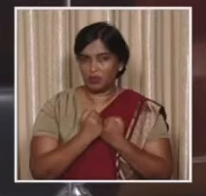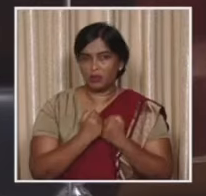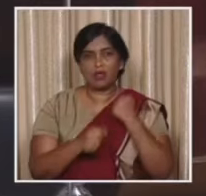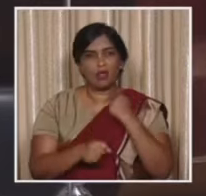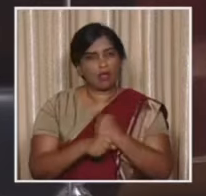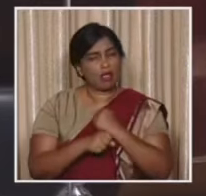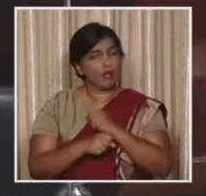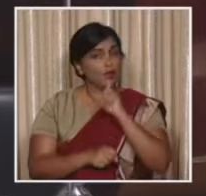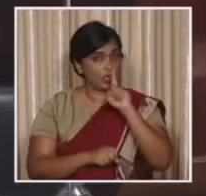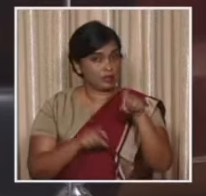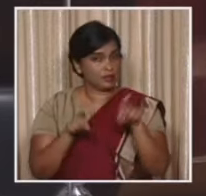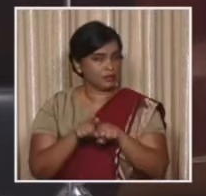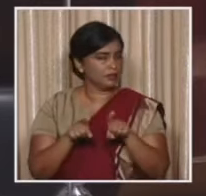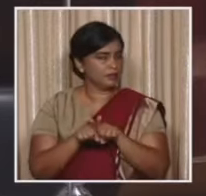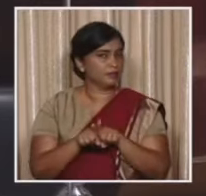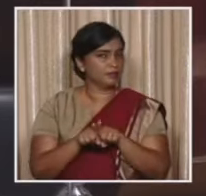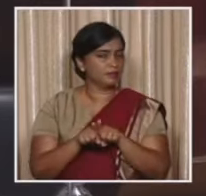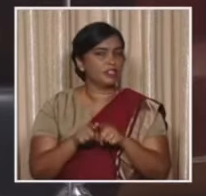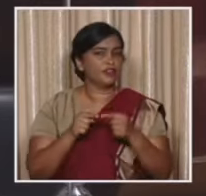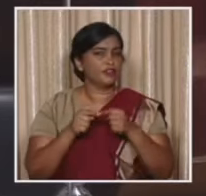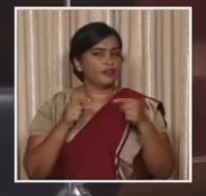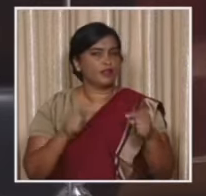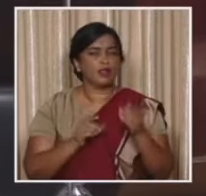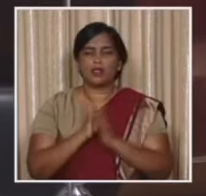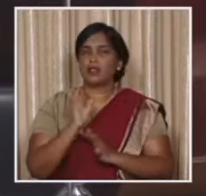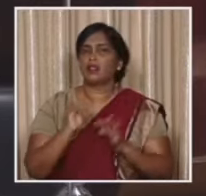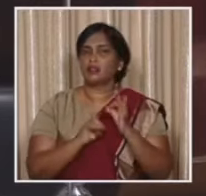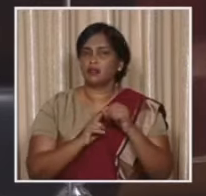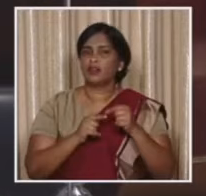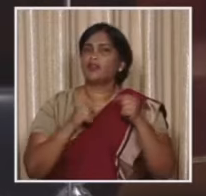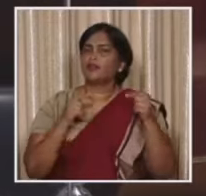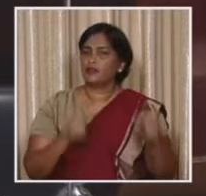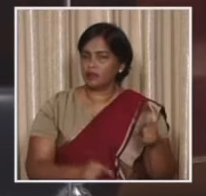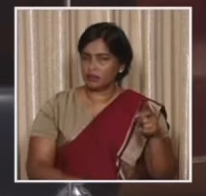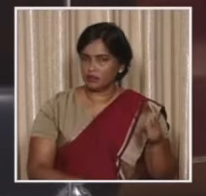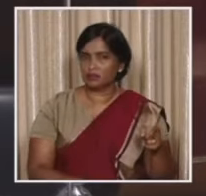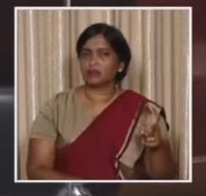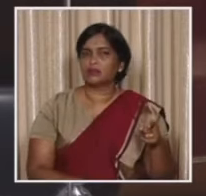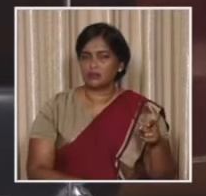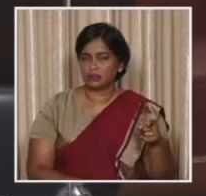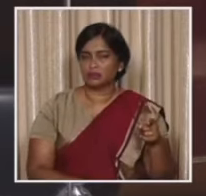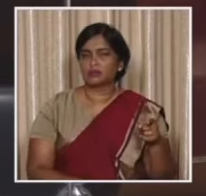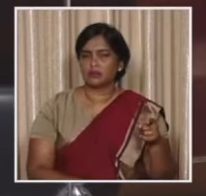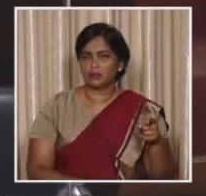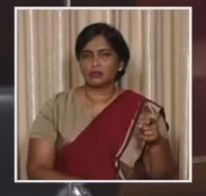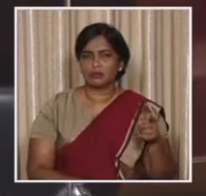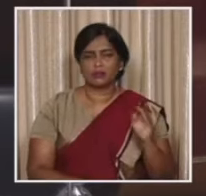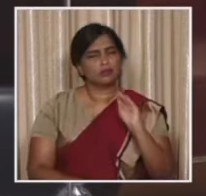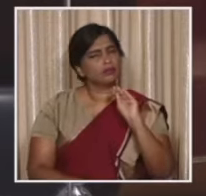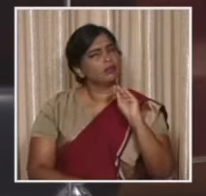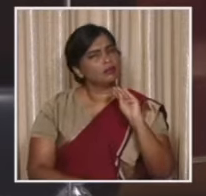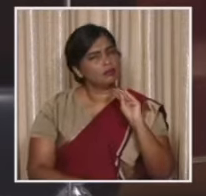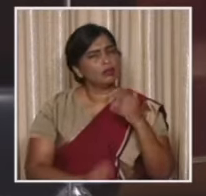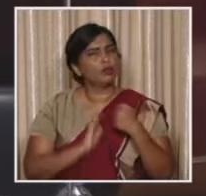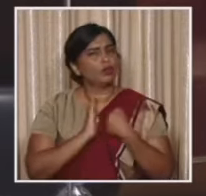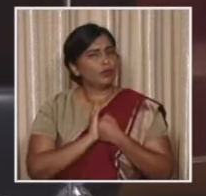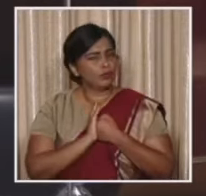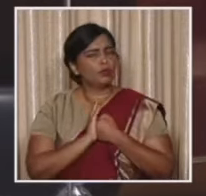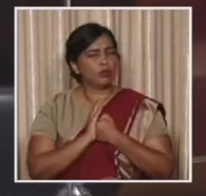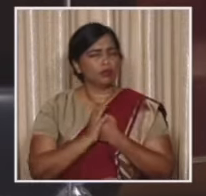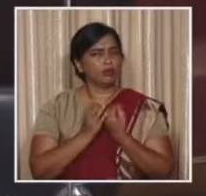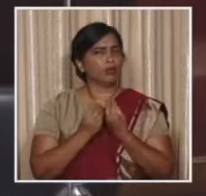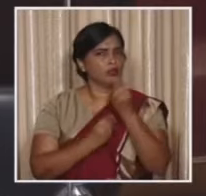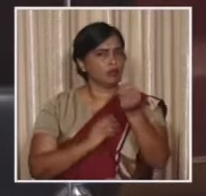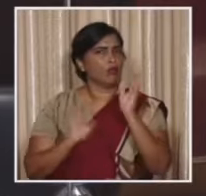Anduk ini di dia itu, wipakshe menteri baru itu, wipakshe itu, ektra vidya gawuran itu salah kibat